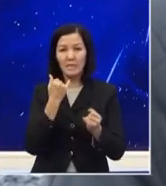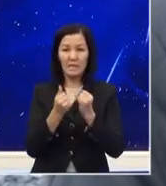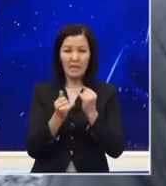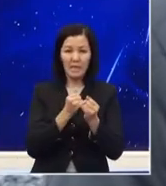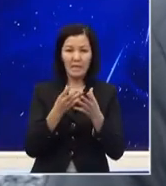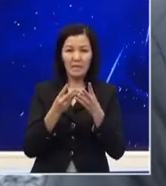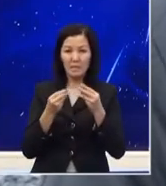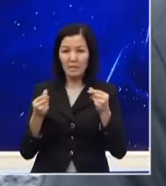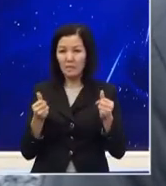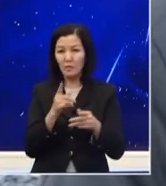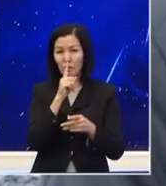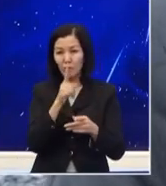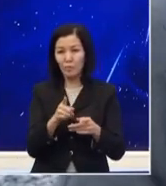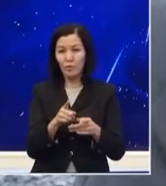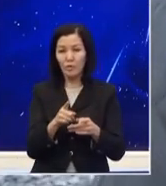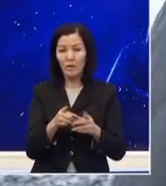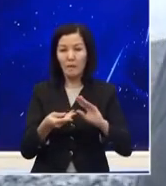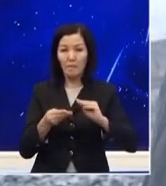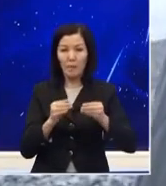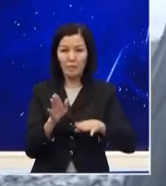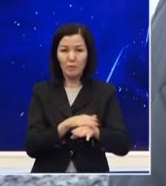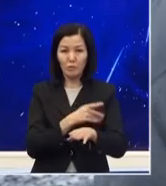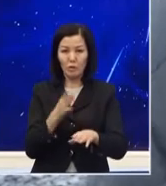жерде. Бұның бәрі жаңағындай сізге айтып өткендей,